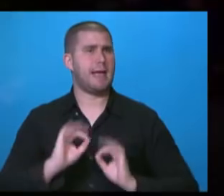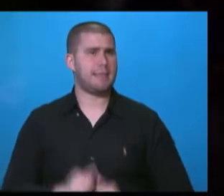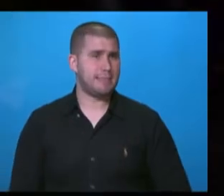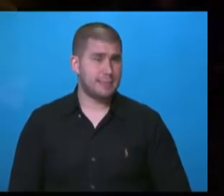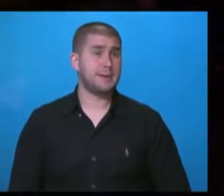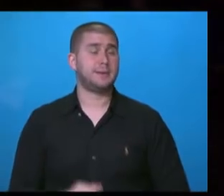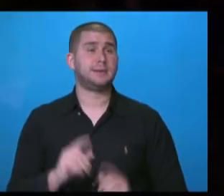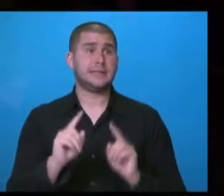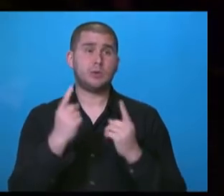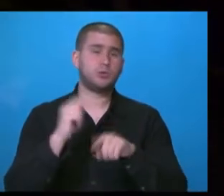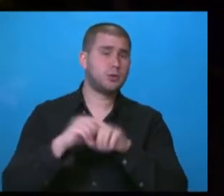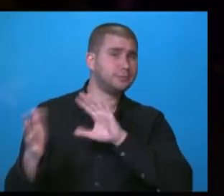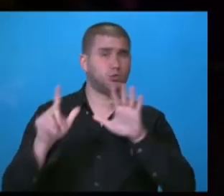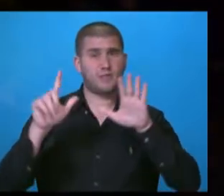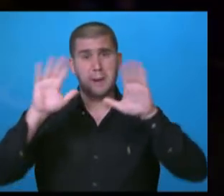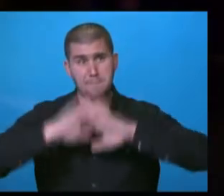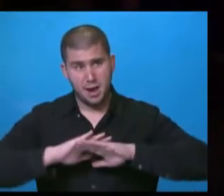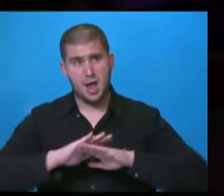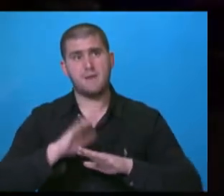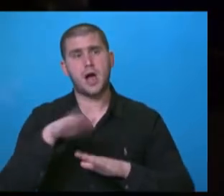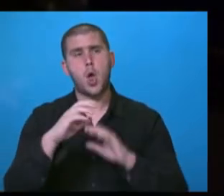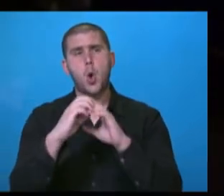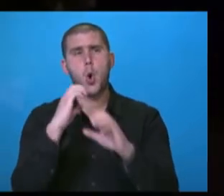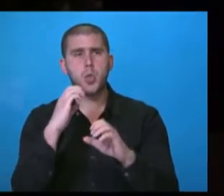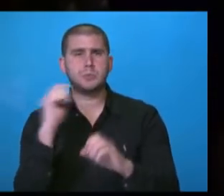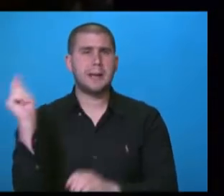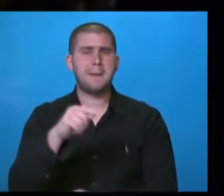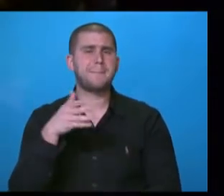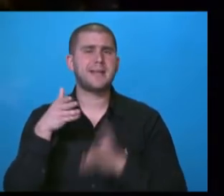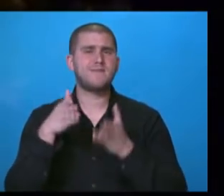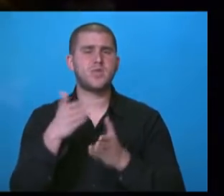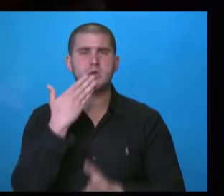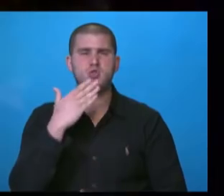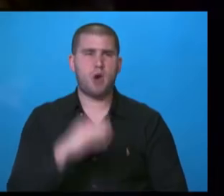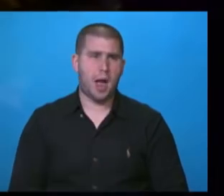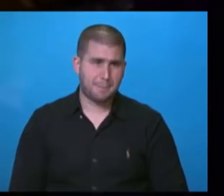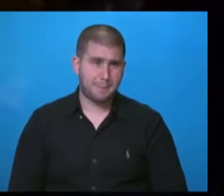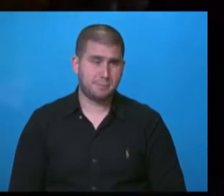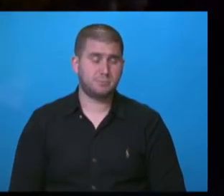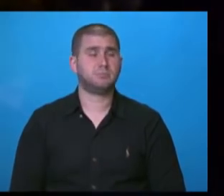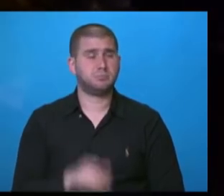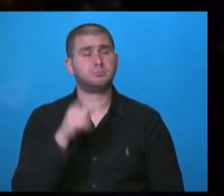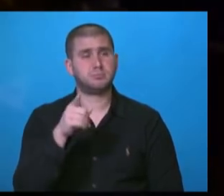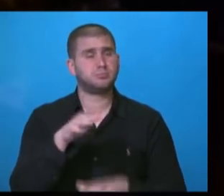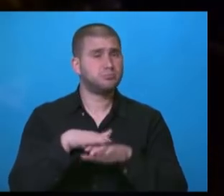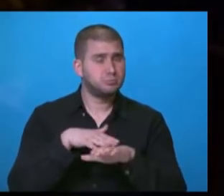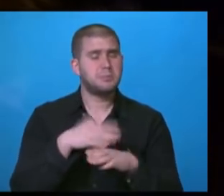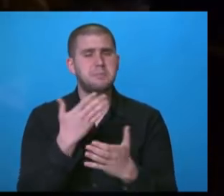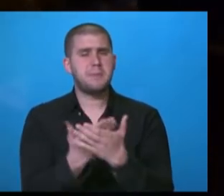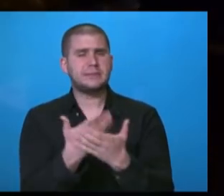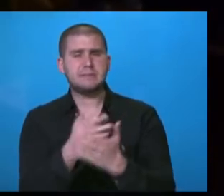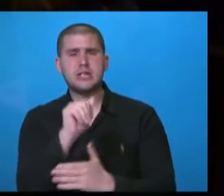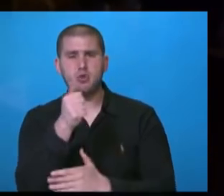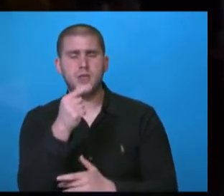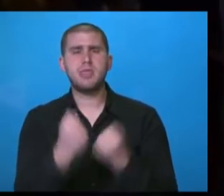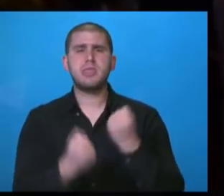אירוע סביבות השעה 19:00 על אוטובוס שהגיע מכיוון ירושלים. ככל הנראה, ועל פי ממצאים ראשונים, נהג